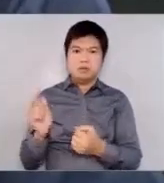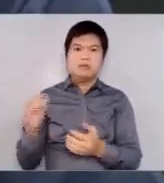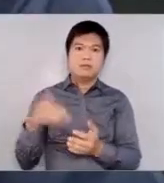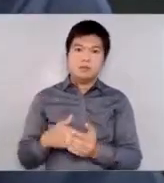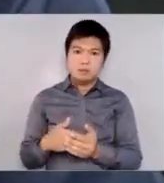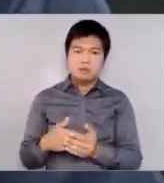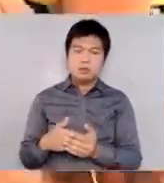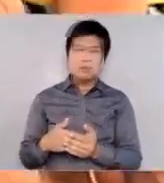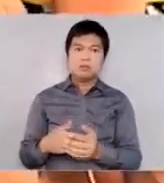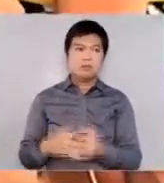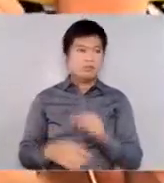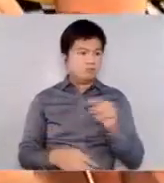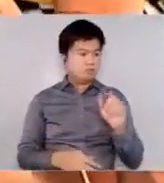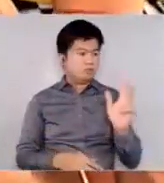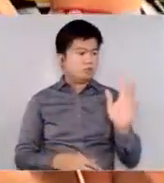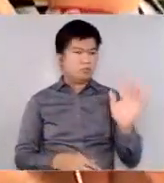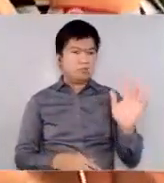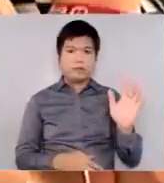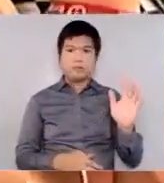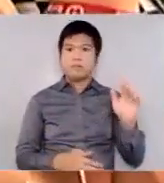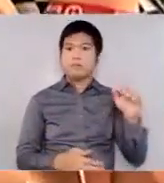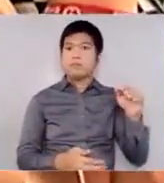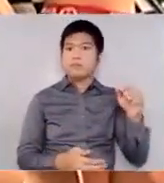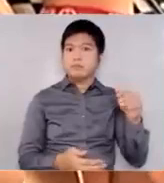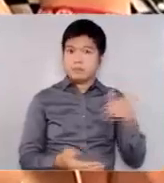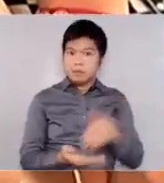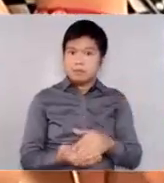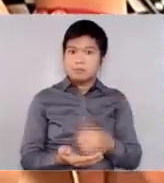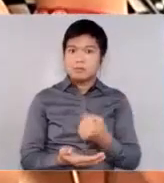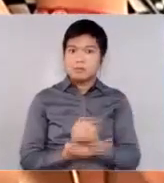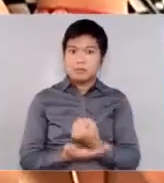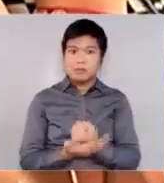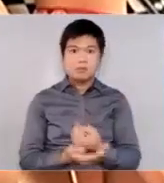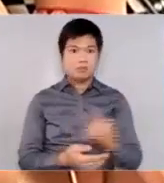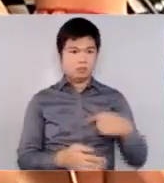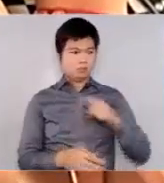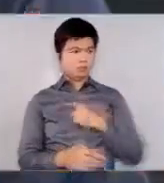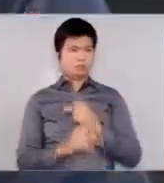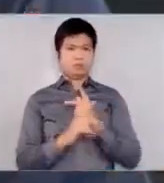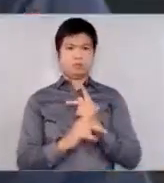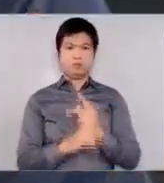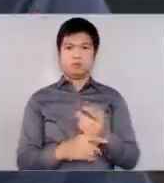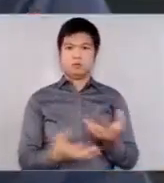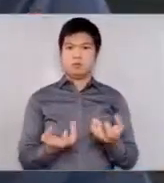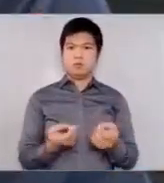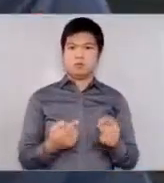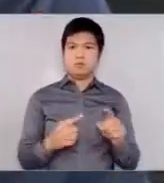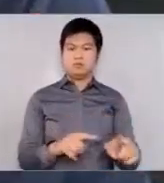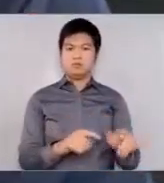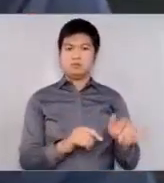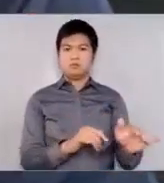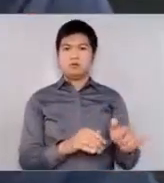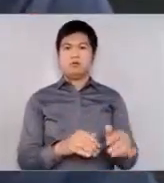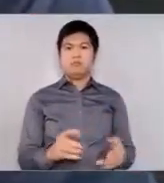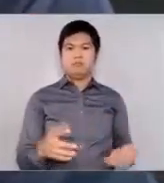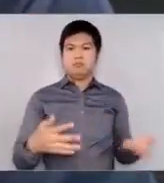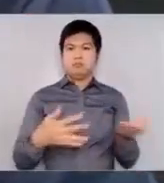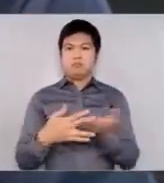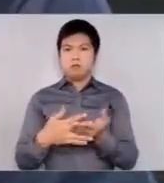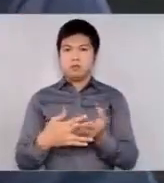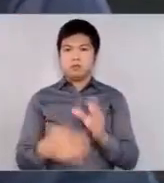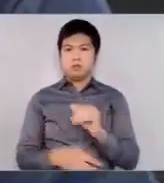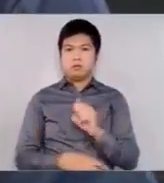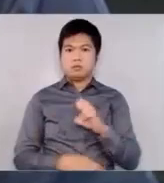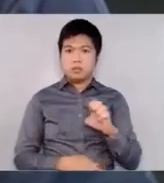I think it ranges from 20,000 hanggang 35K. We are protecting yung minors, no? Kaya nga ang sa amin ay gusto namin ito po ay masampahan ng kaso dahil